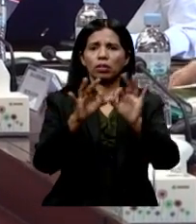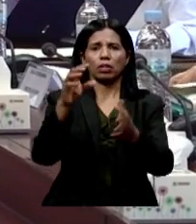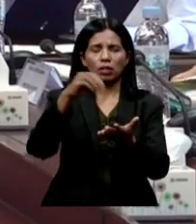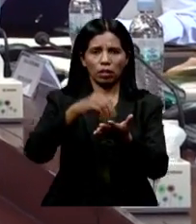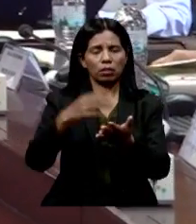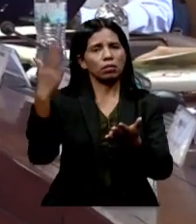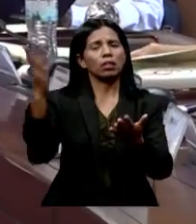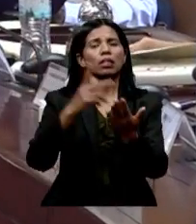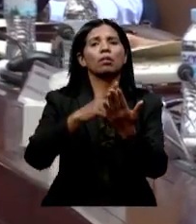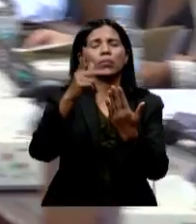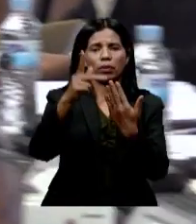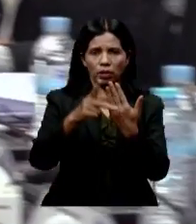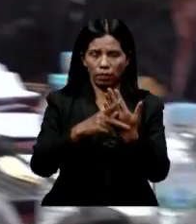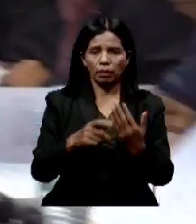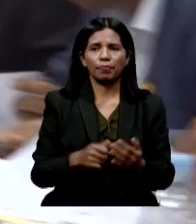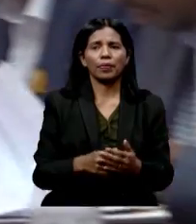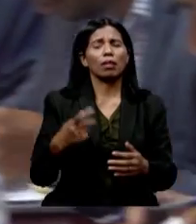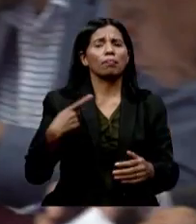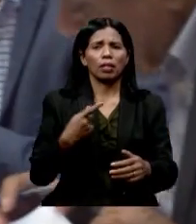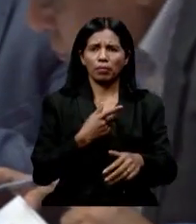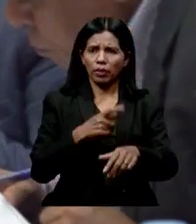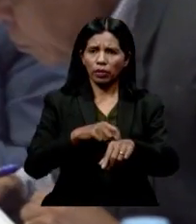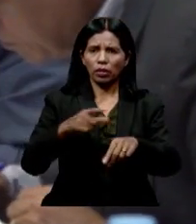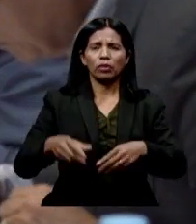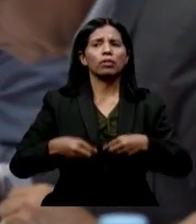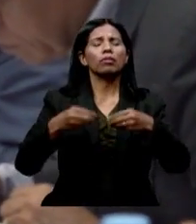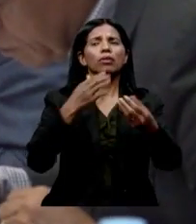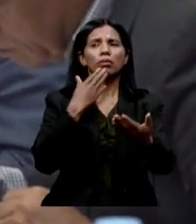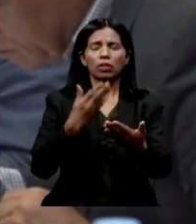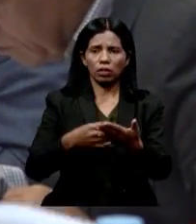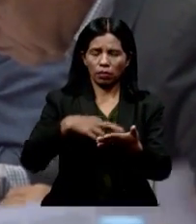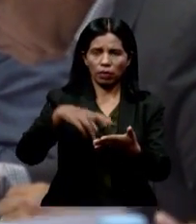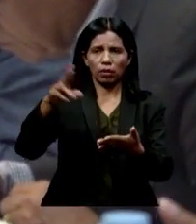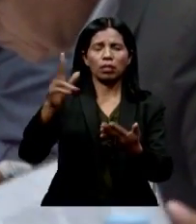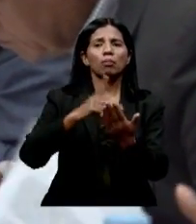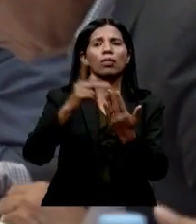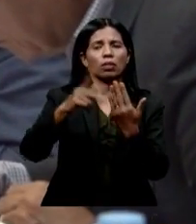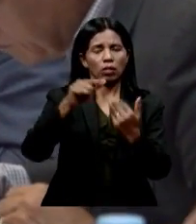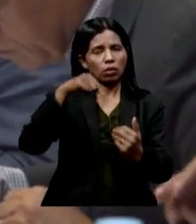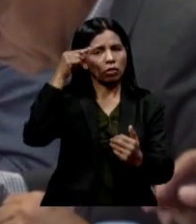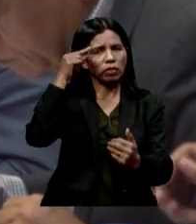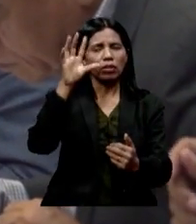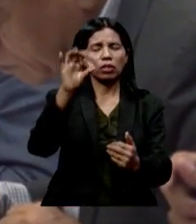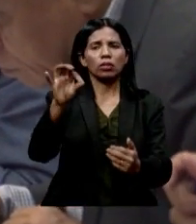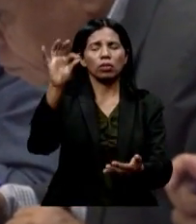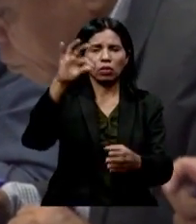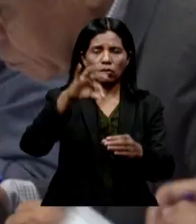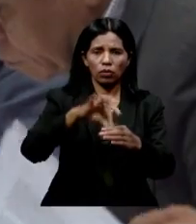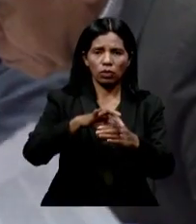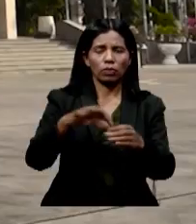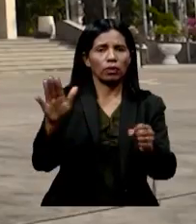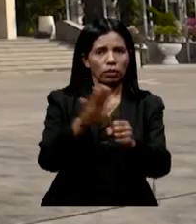ia programa. Antes ne Parlamento Nacional fa apreciação no aprova ona programa guvernul da Sienian ho voto